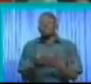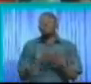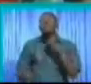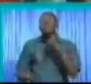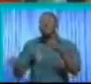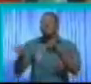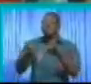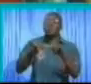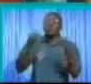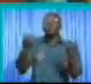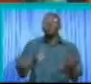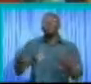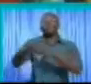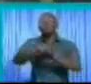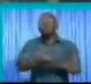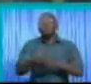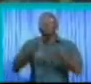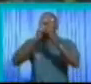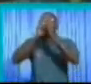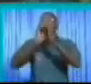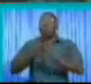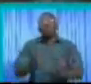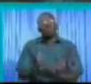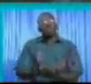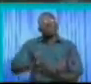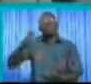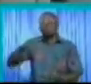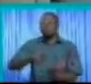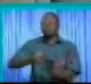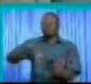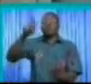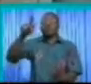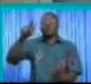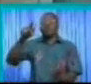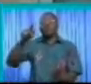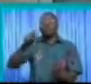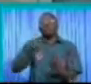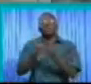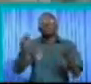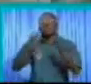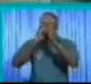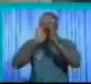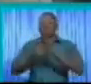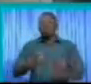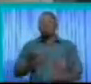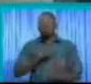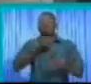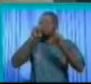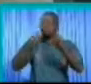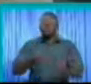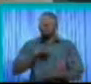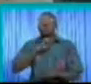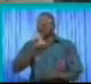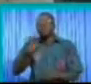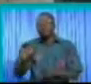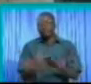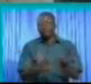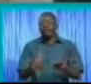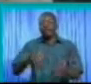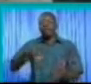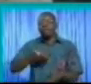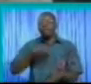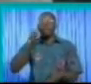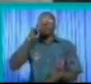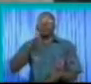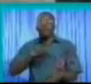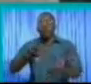mesurer aujourd'hui à quel point la paix est une richesse immense. Sans la paix, nous ne pouvons rien faire. Moi, étant que femme venant